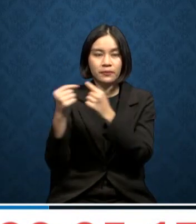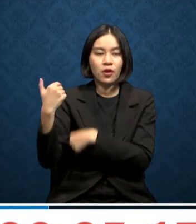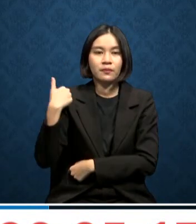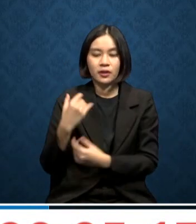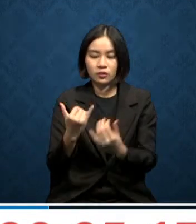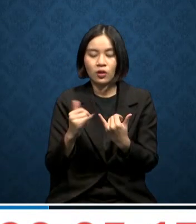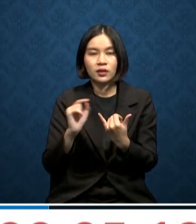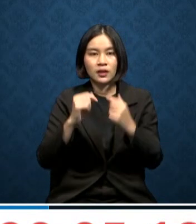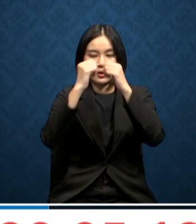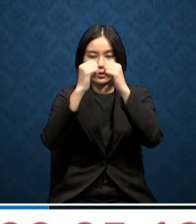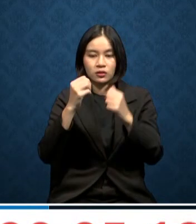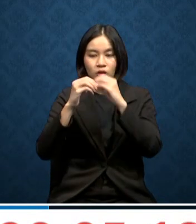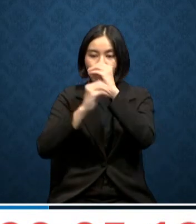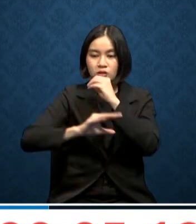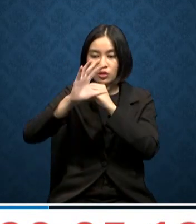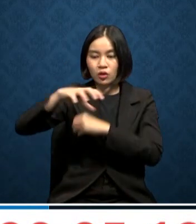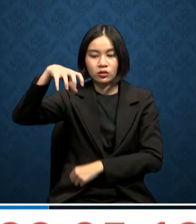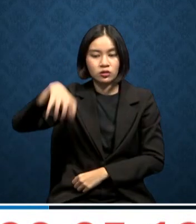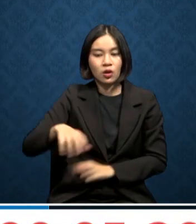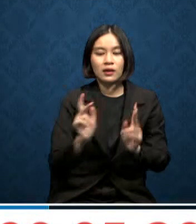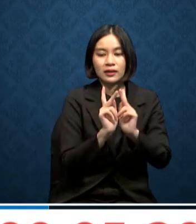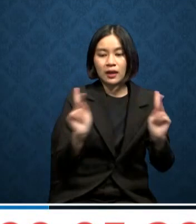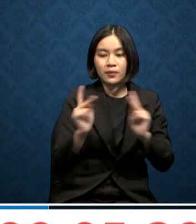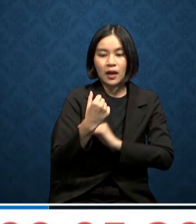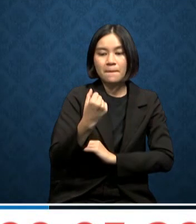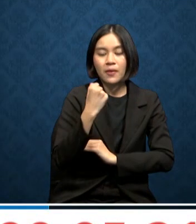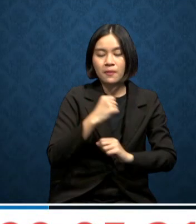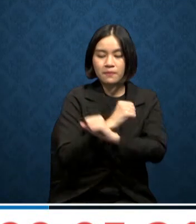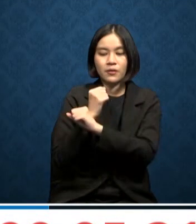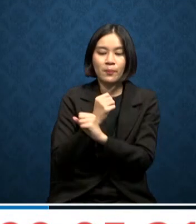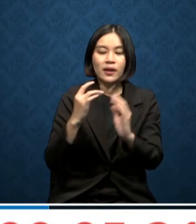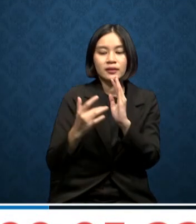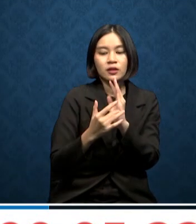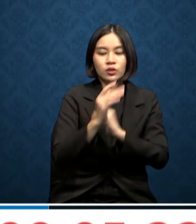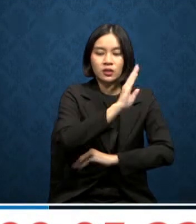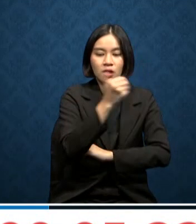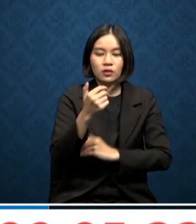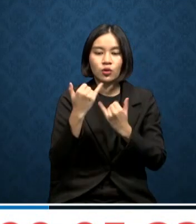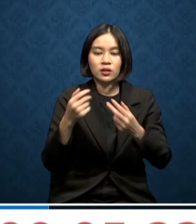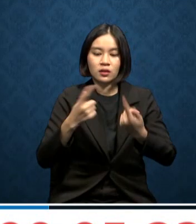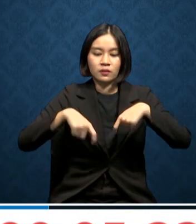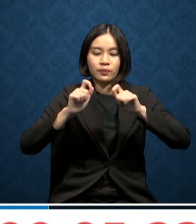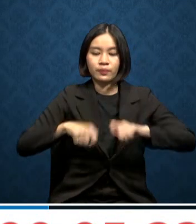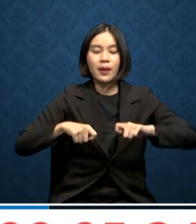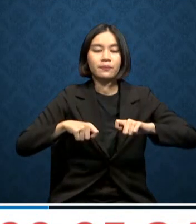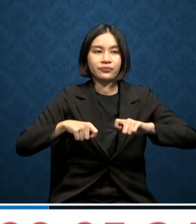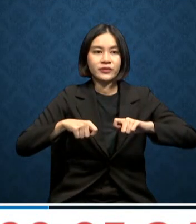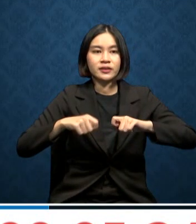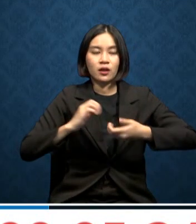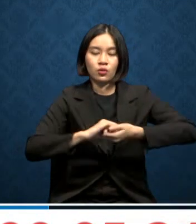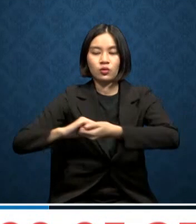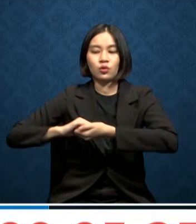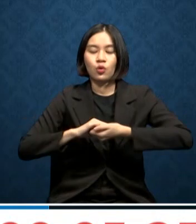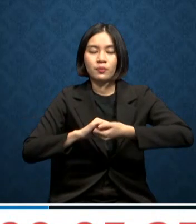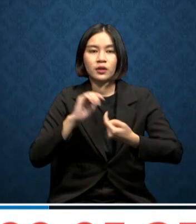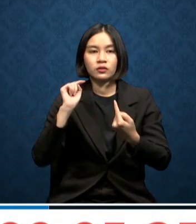ซึในขณะนี้ สำนังกฤาช. และสำนัง ขนกรมการ รัษาวาม มคง ปดภั Cyber แ่ชาติได้ลงนามใปตความขอบใจ และไดควรบมือ